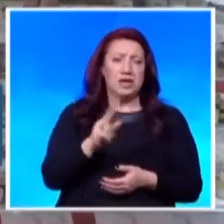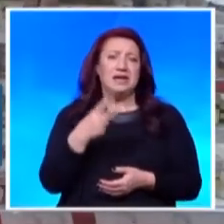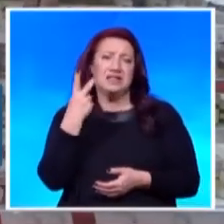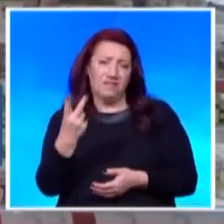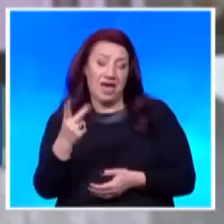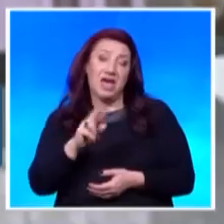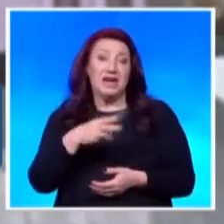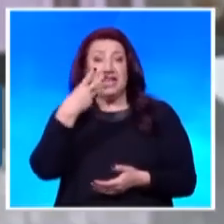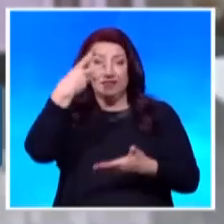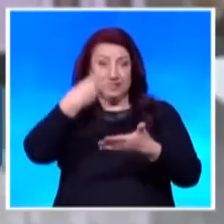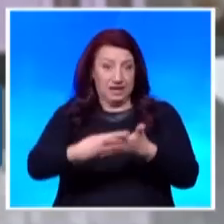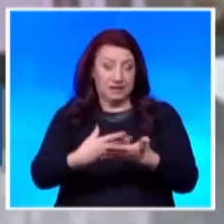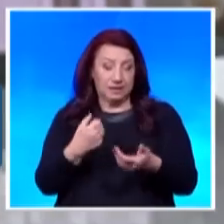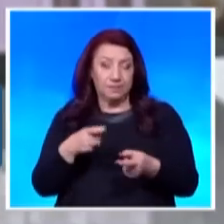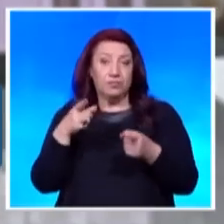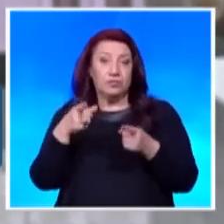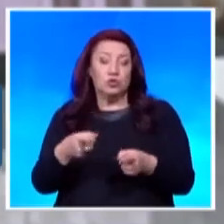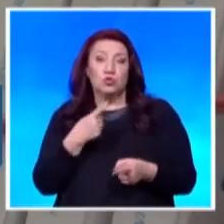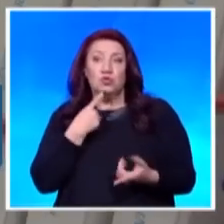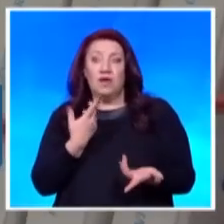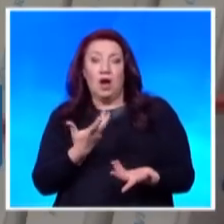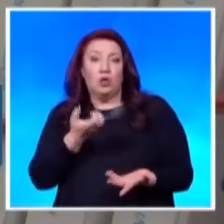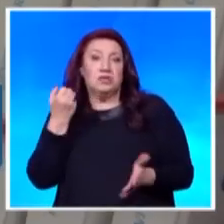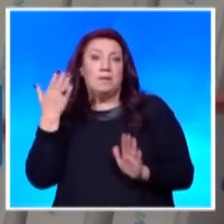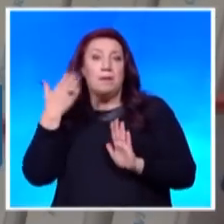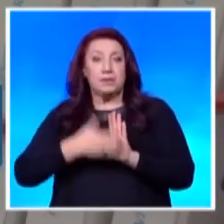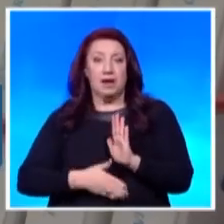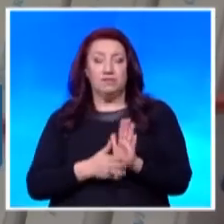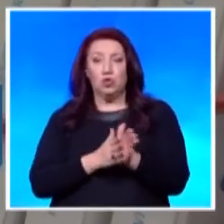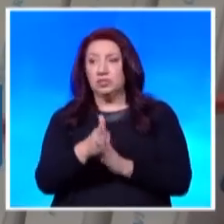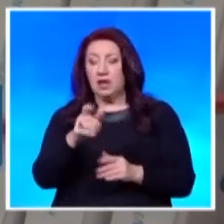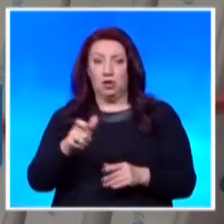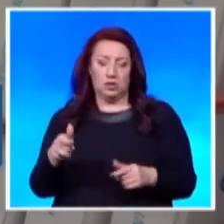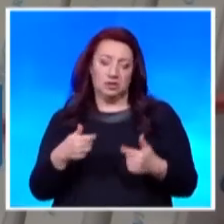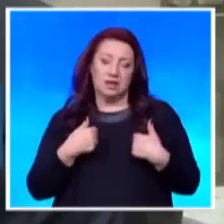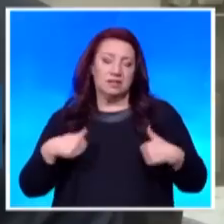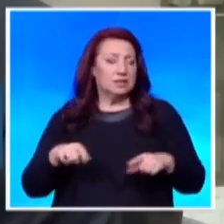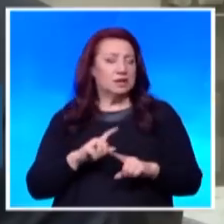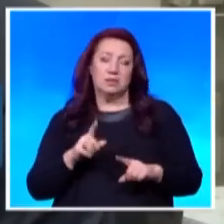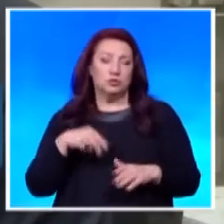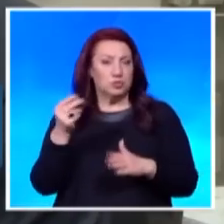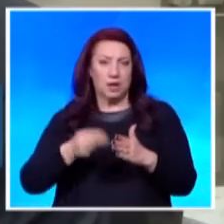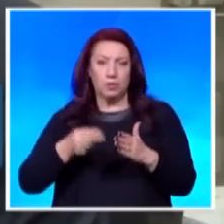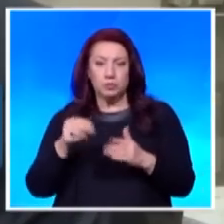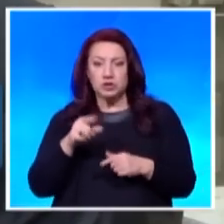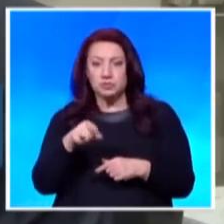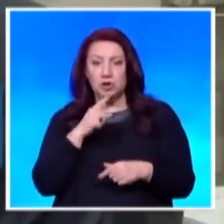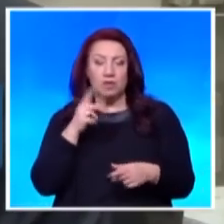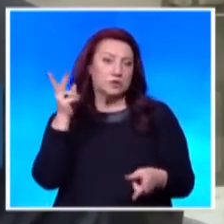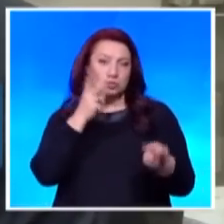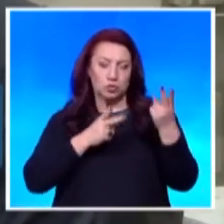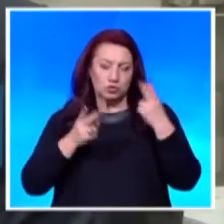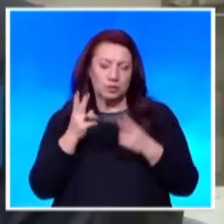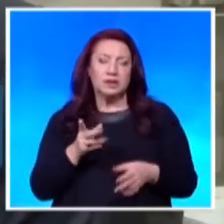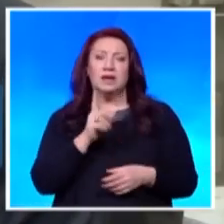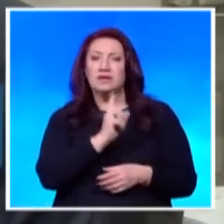пациента и му отнема права. Ние няма как да го подпишем и да го подпишем. Аз смятам, че всеки един пациент, аптека или който и да е